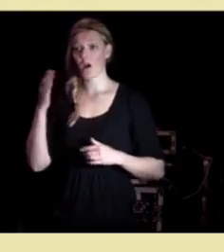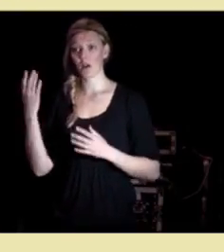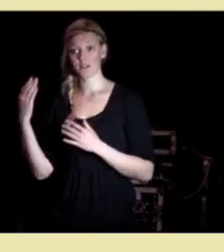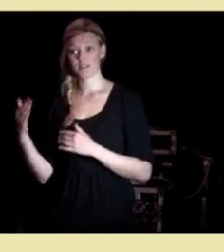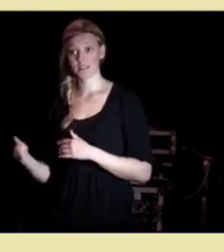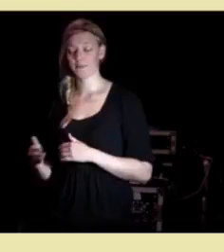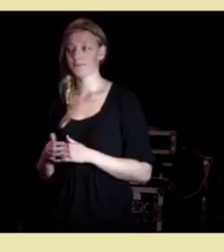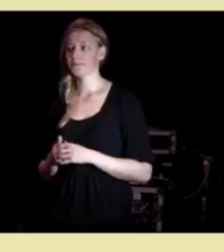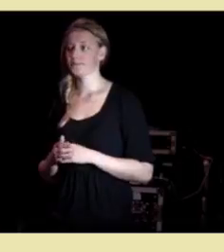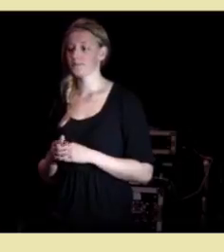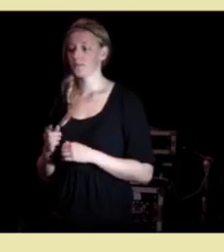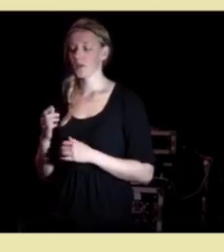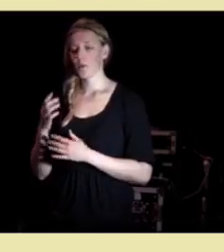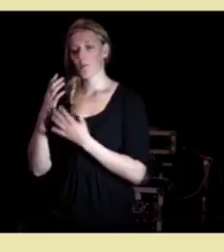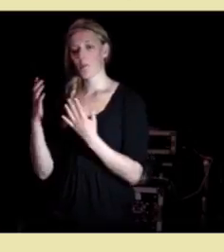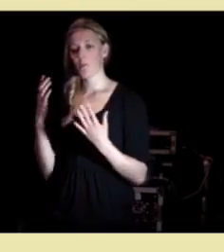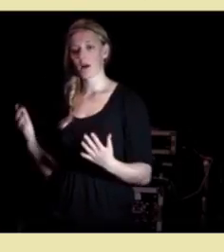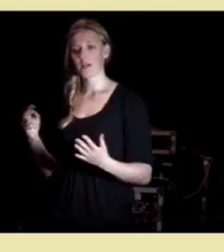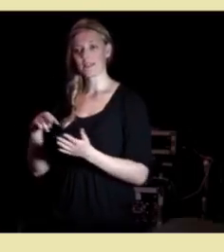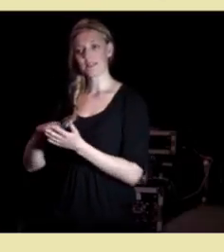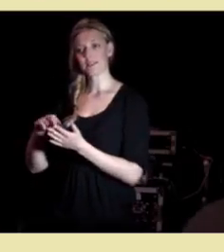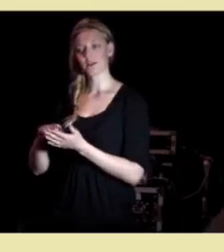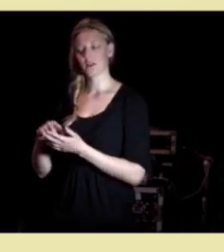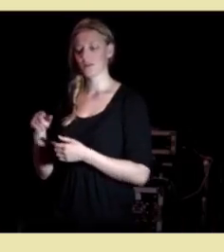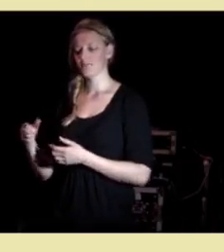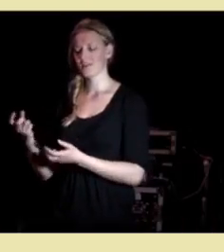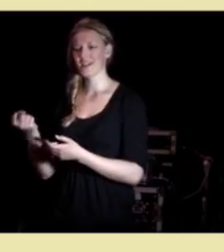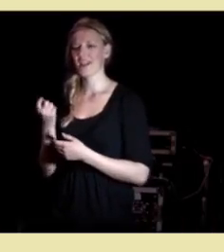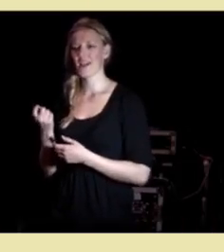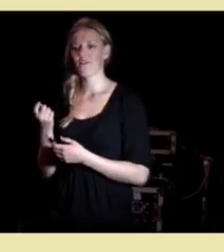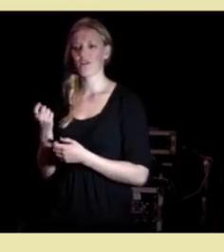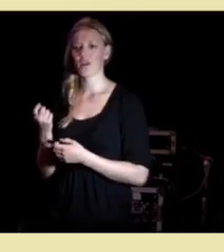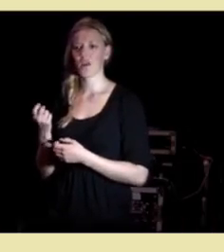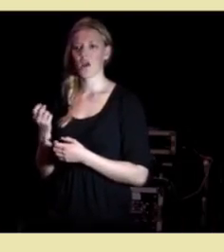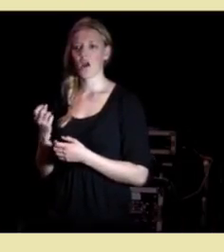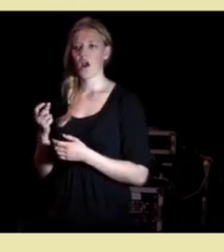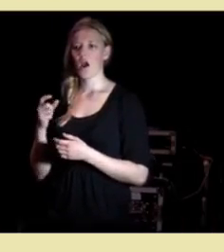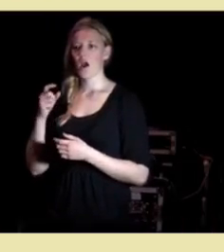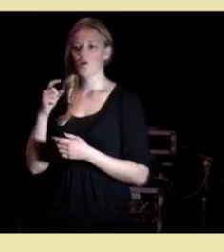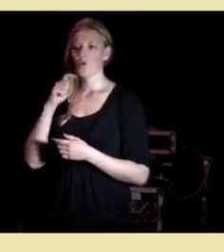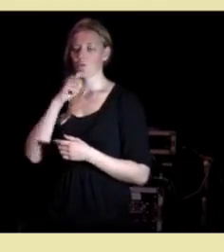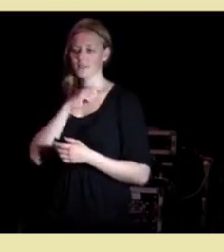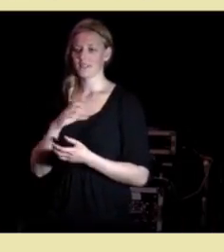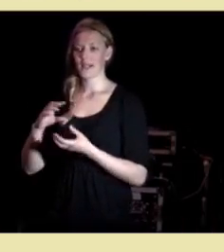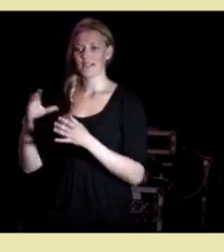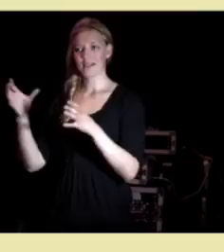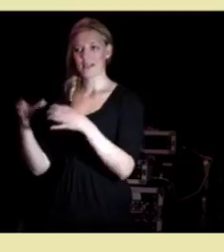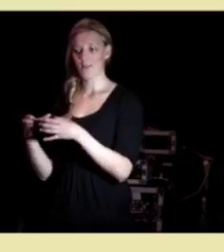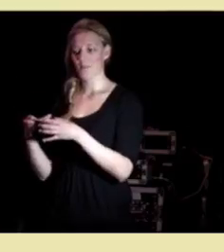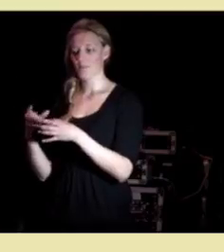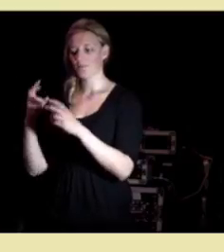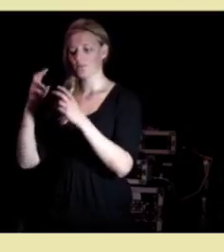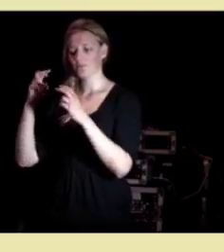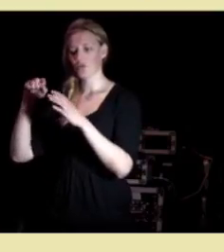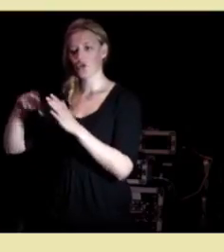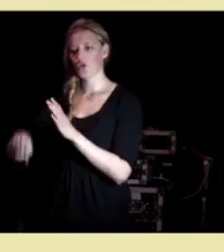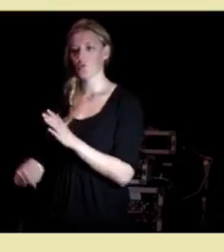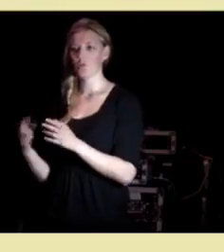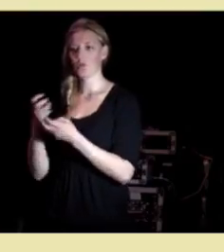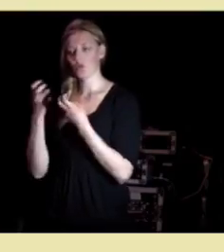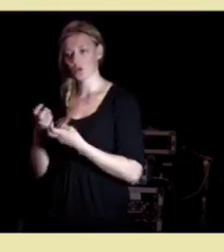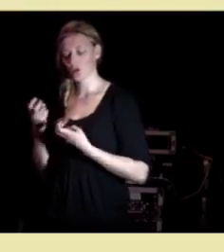at for en del tilstander så krever det avansert teamtilnærming, det krever dybdeundersøkelser,